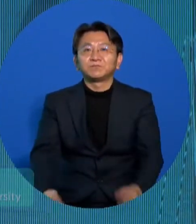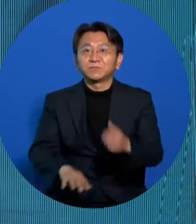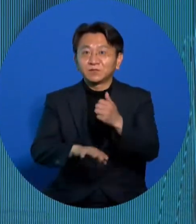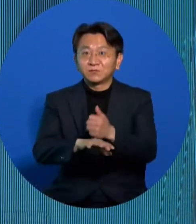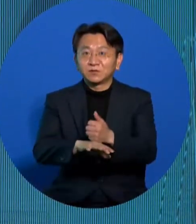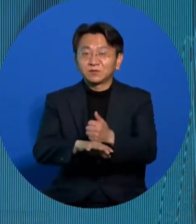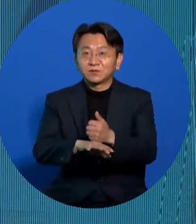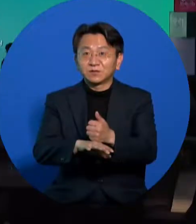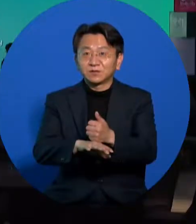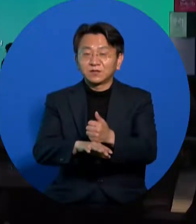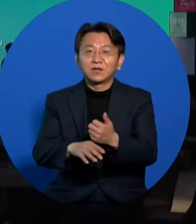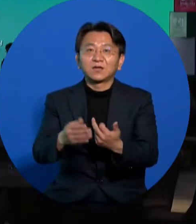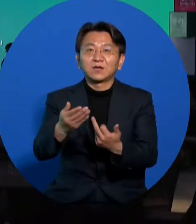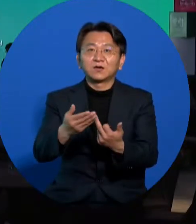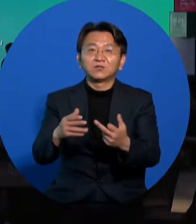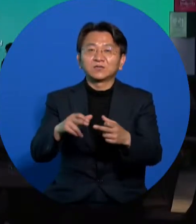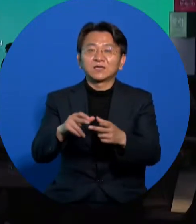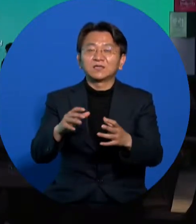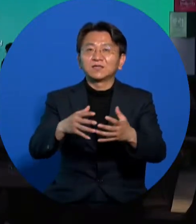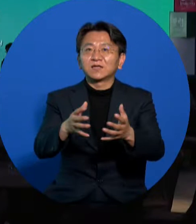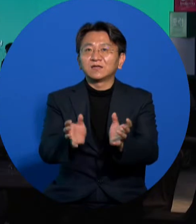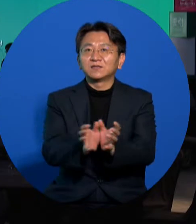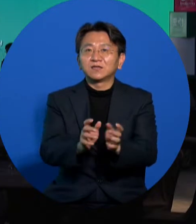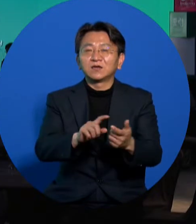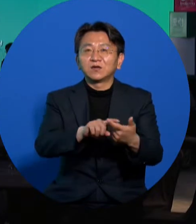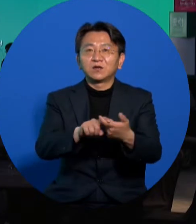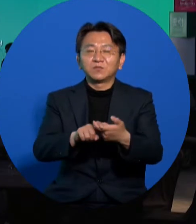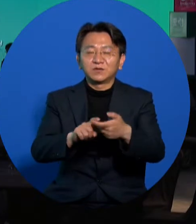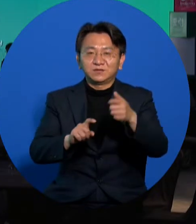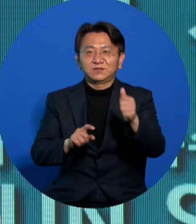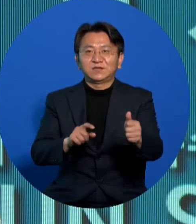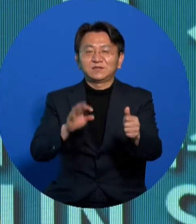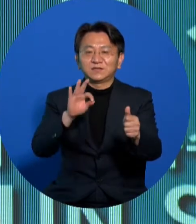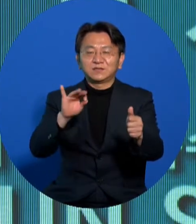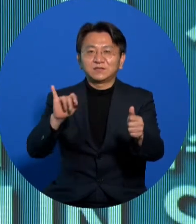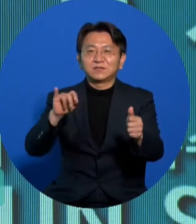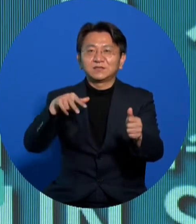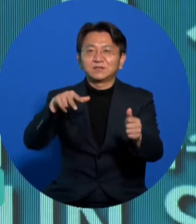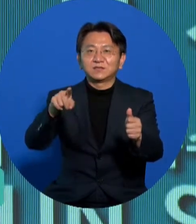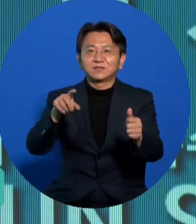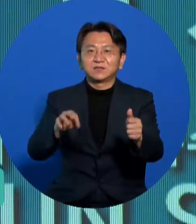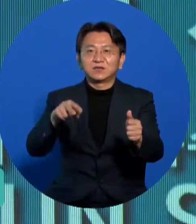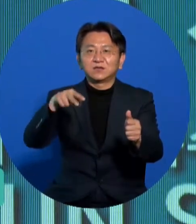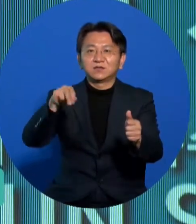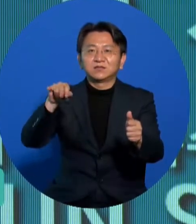마지막으로 강원도 장애인단체연합회 이정식 회장님이십니다.